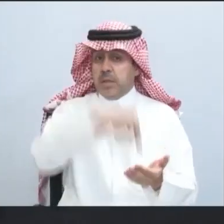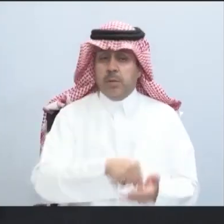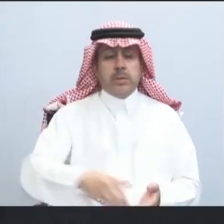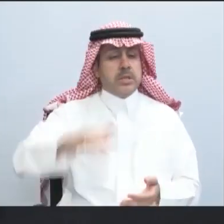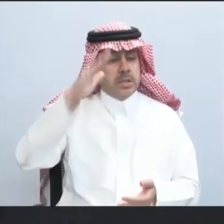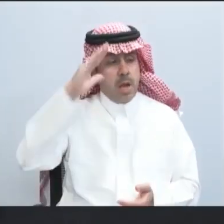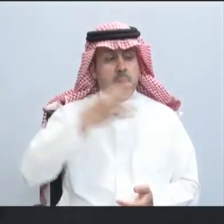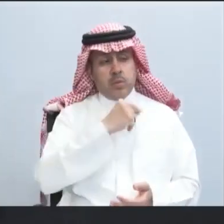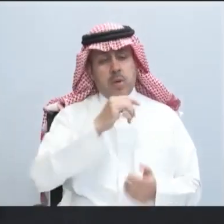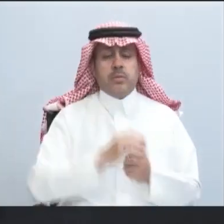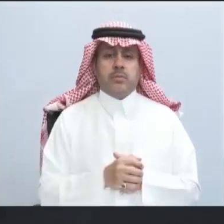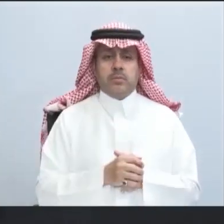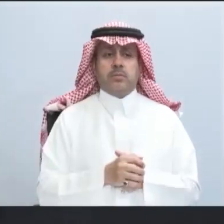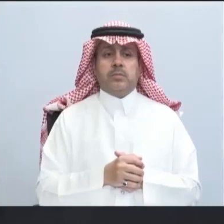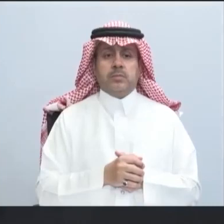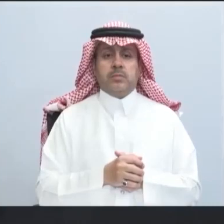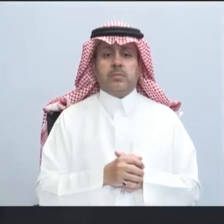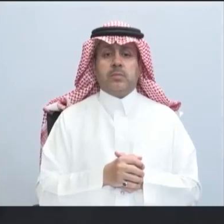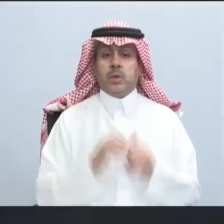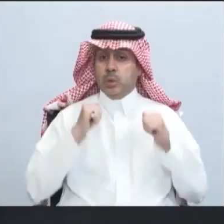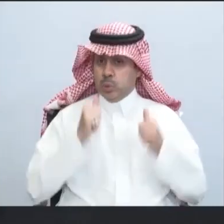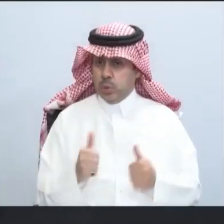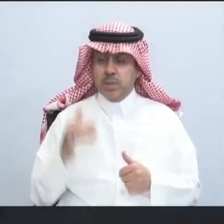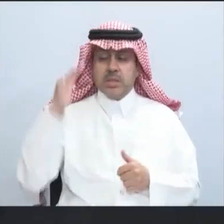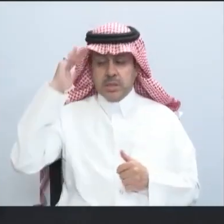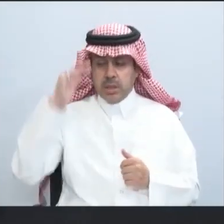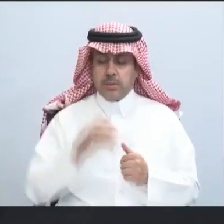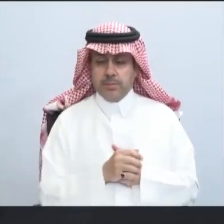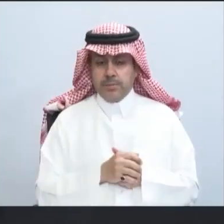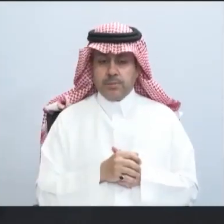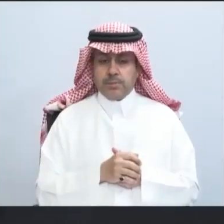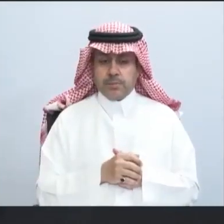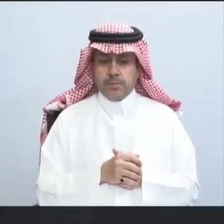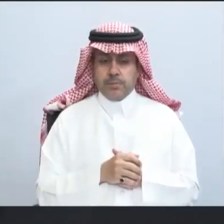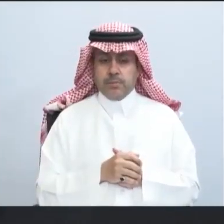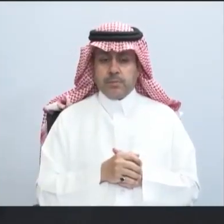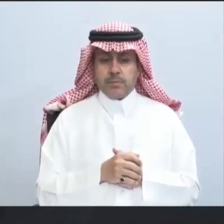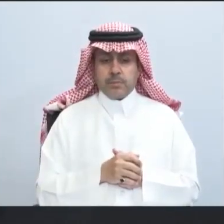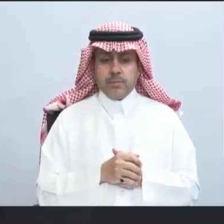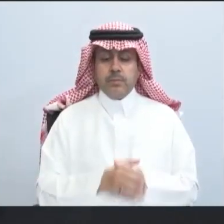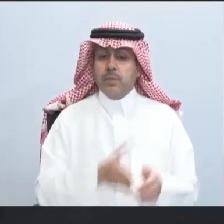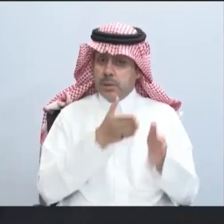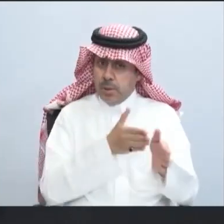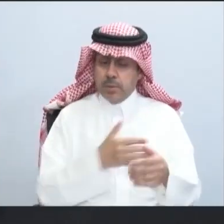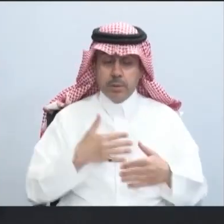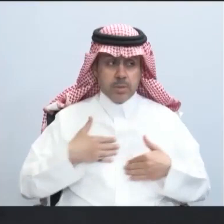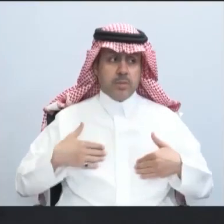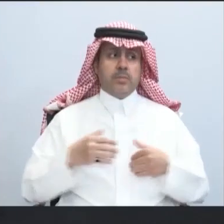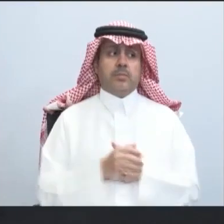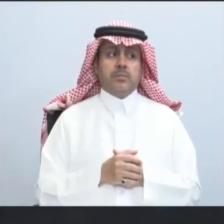السلام عليكم او كذلك اختي الطالبه دخلت الى مكان وقلتي السلام عليكم وتبعنا ذلك بتبس